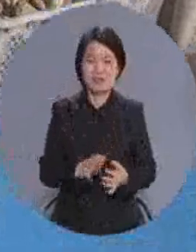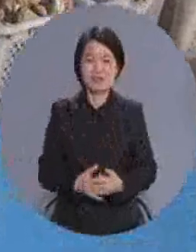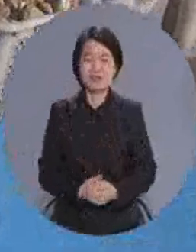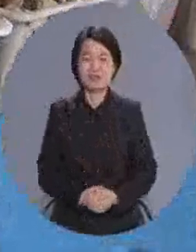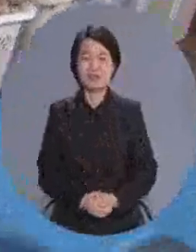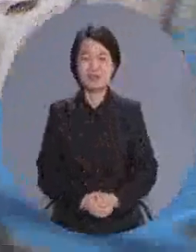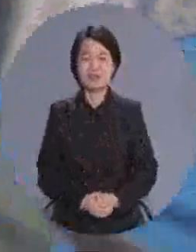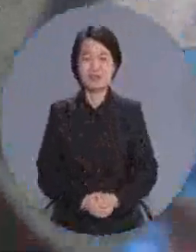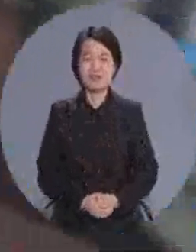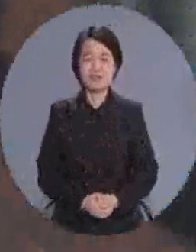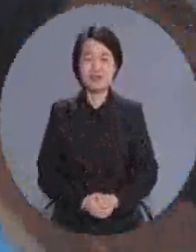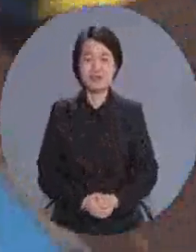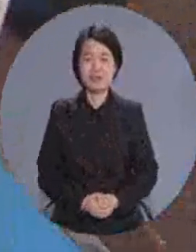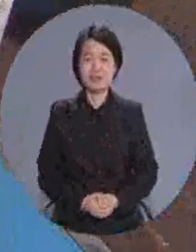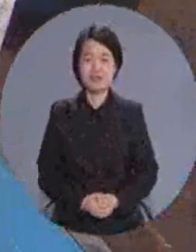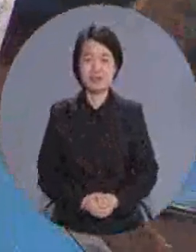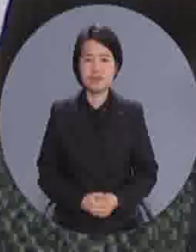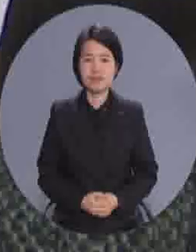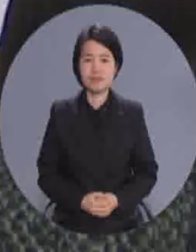MBC 뉴스 최왕지입니다.